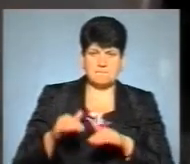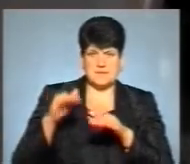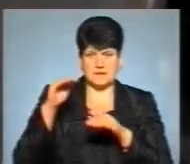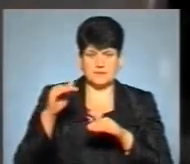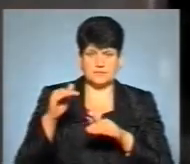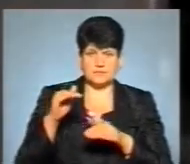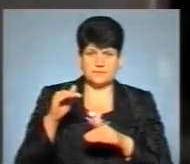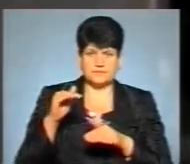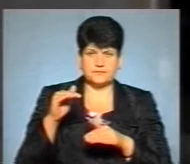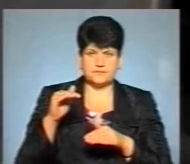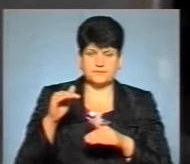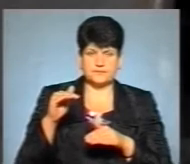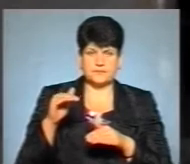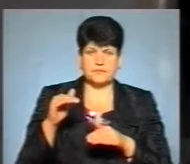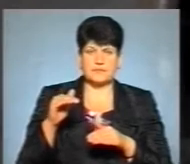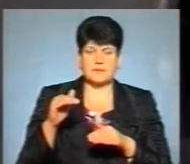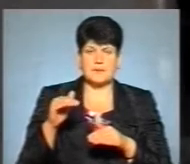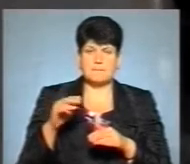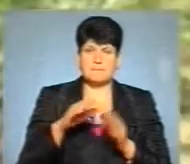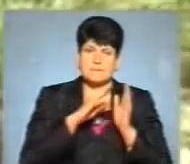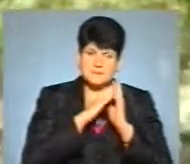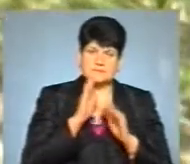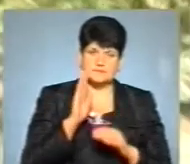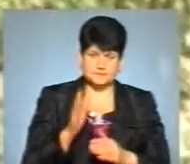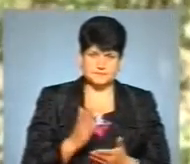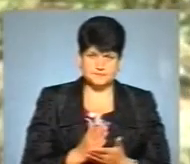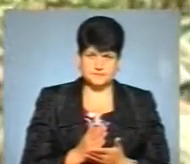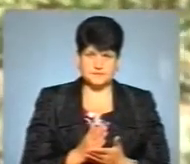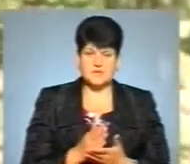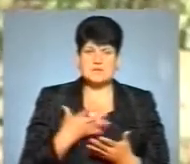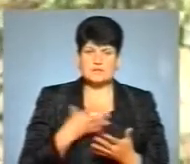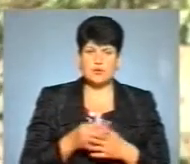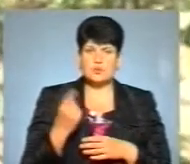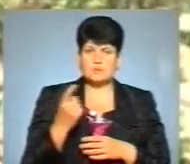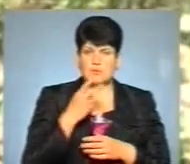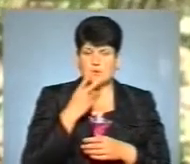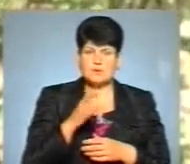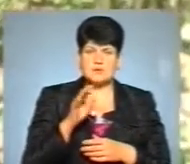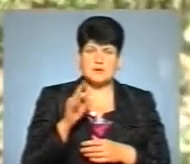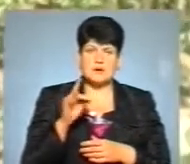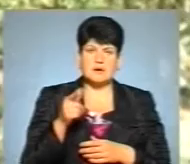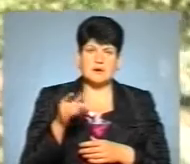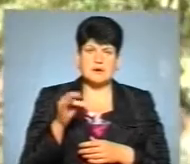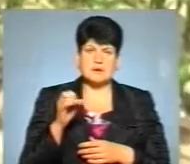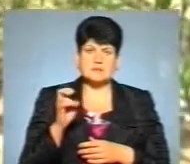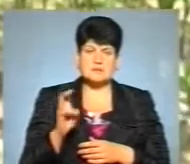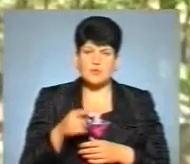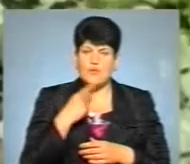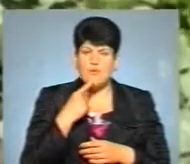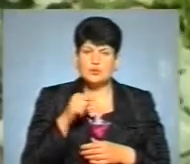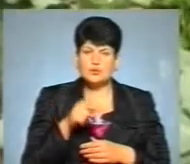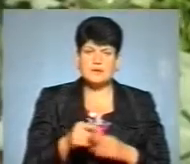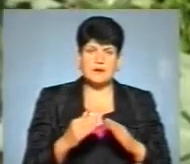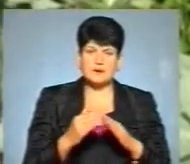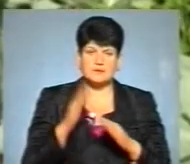високо. Бо, як то кажуть, переночувати будете. Своє господарство, показує Оксана Грицак. Жінка каже, до її хати вода не